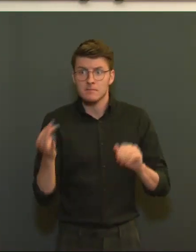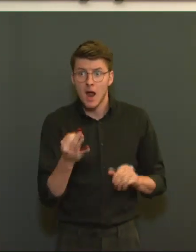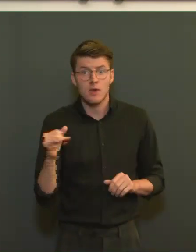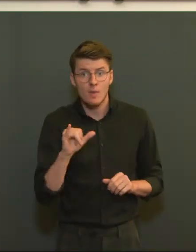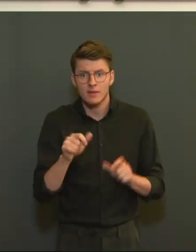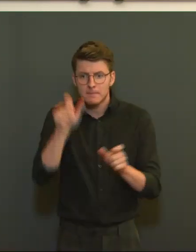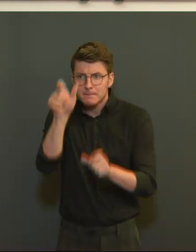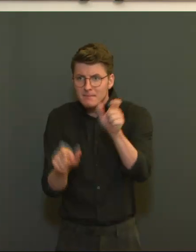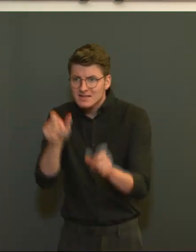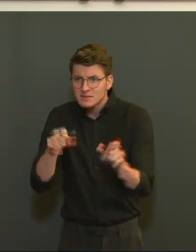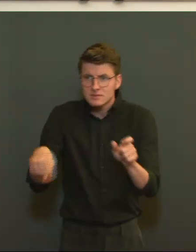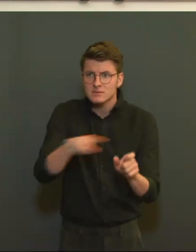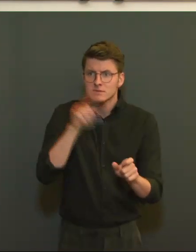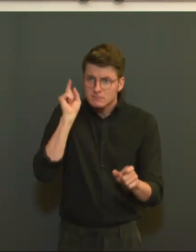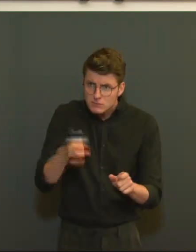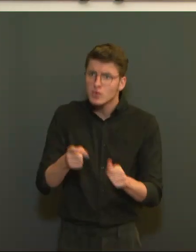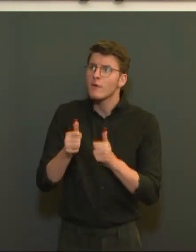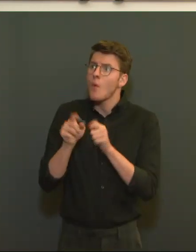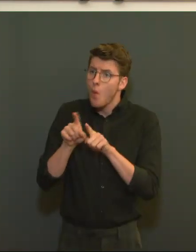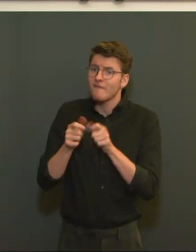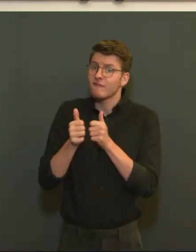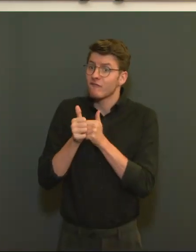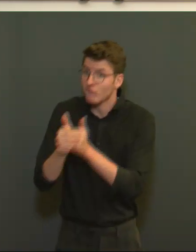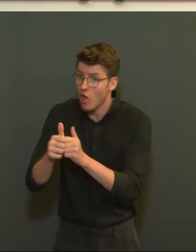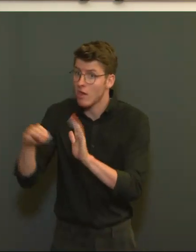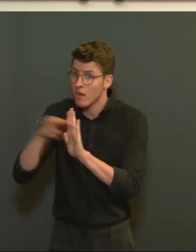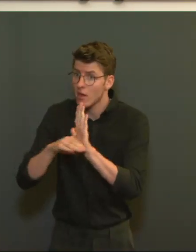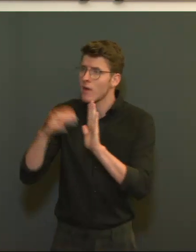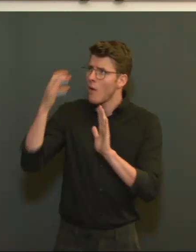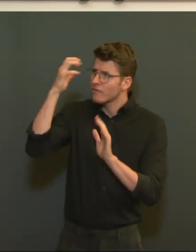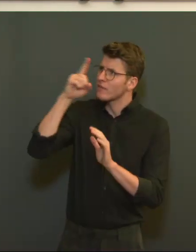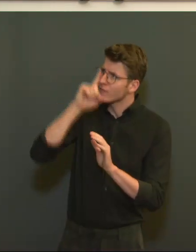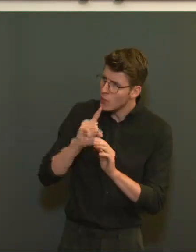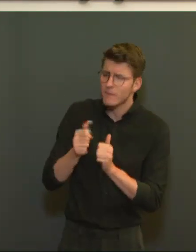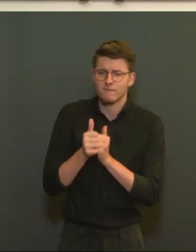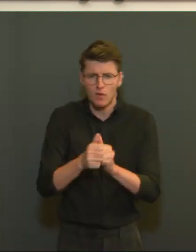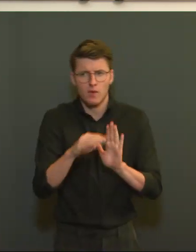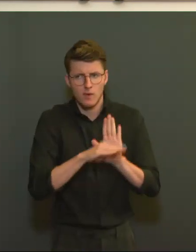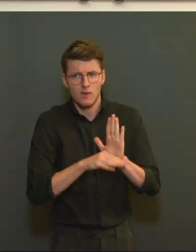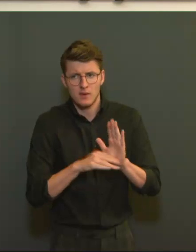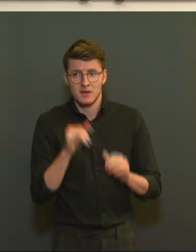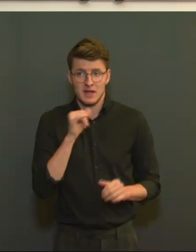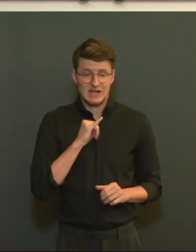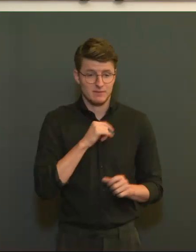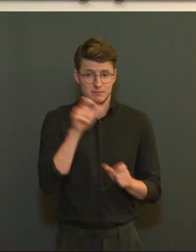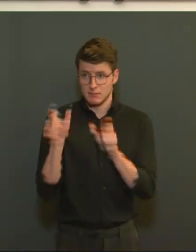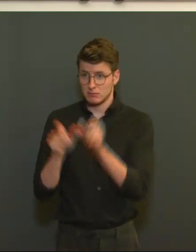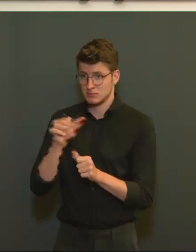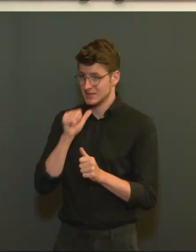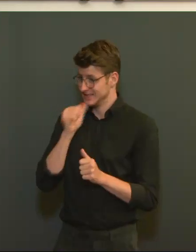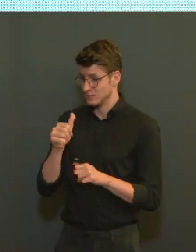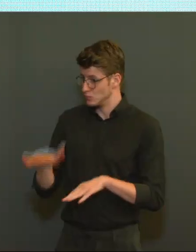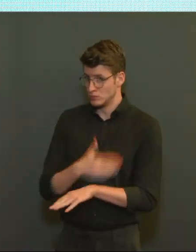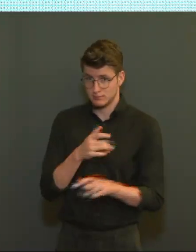van de bevolking om deze voorschriften op te volgen. Zonder dat laatste kan geen enkele maatregel doel treffen.